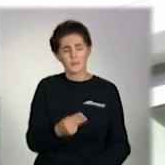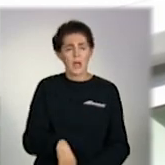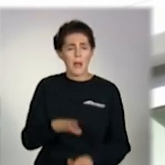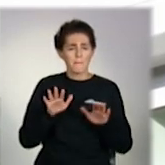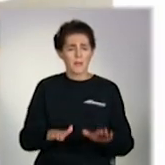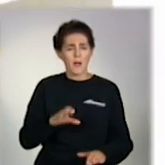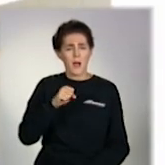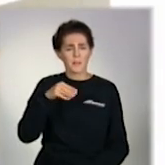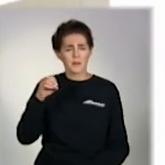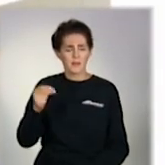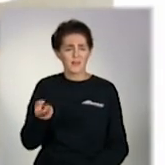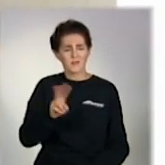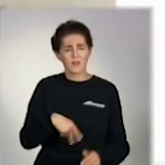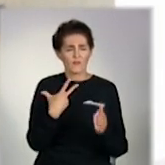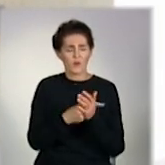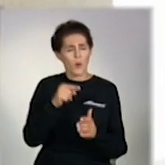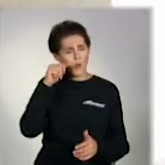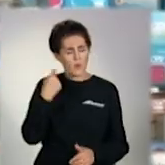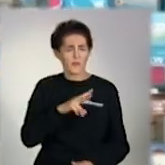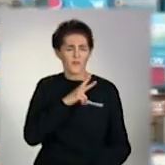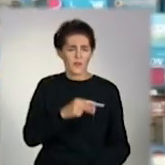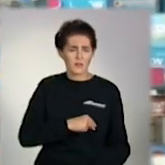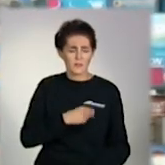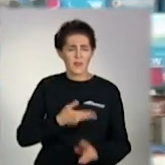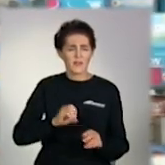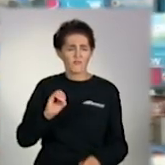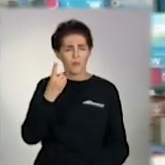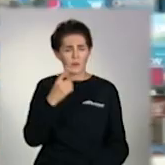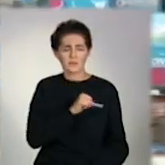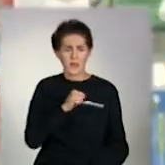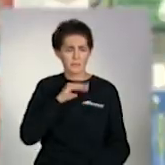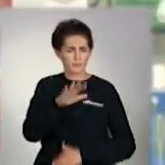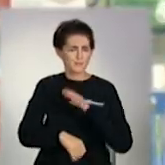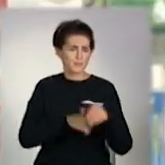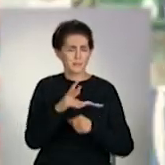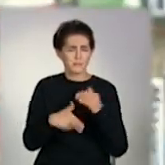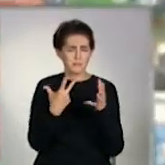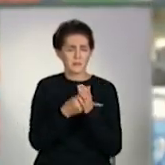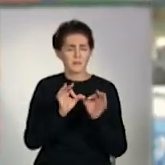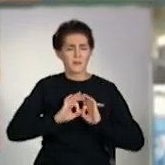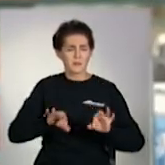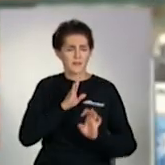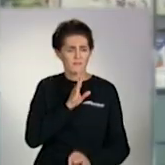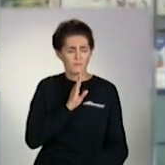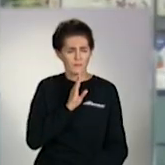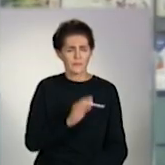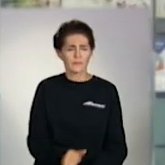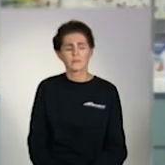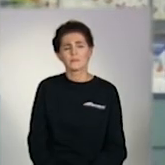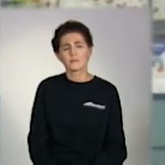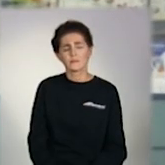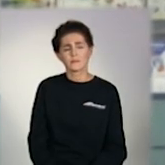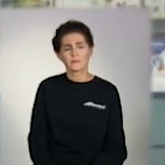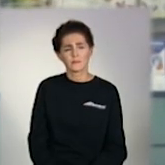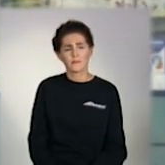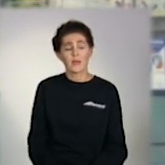наявності дві вакцини виробництва Кореї та Франції. Європейська користується більшим попитом, розповідає фармацевтка. Ну, мабуть, в